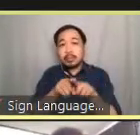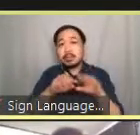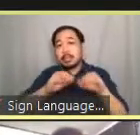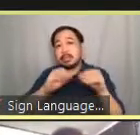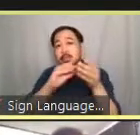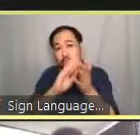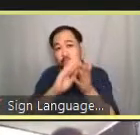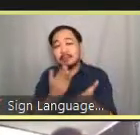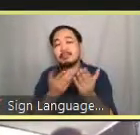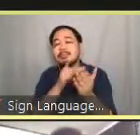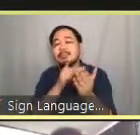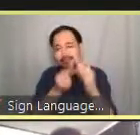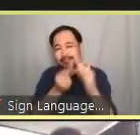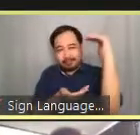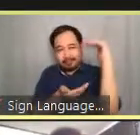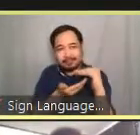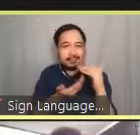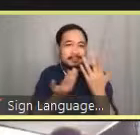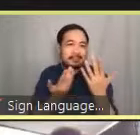Alright.